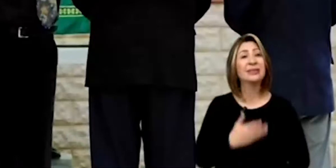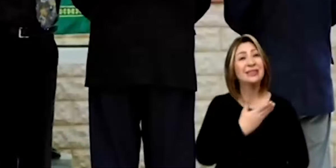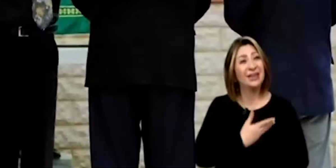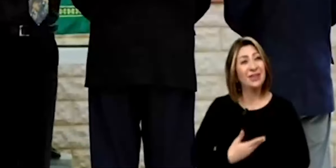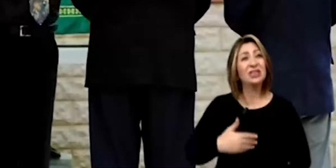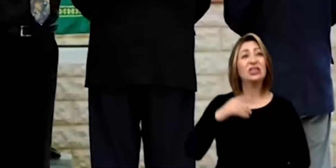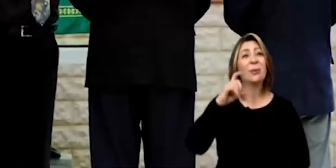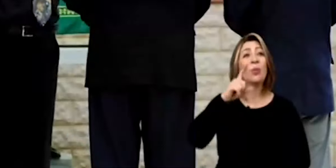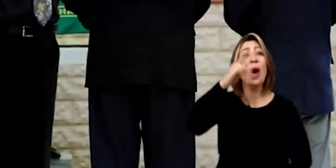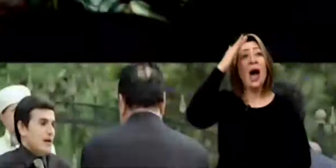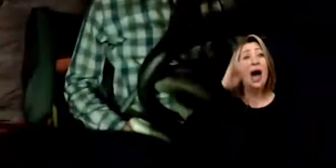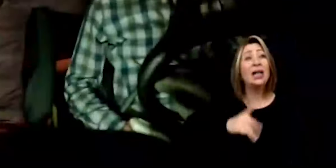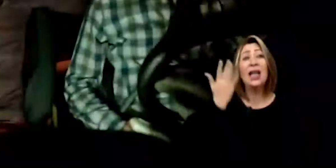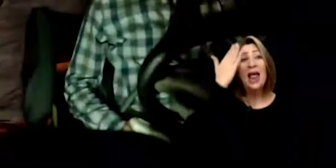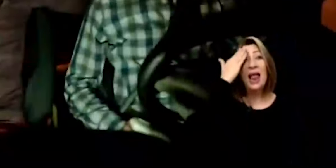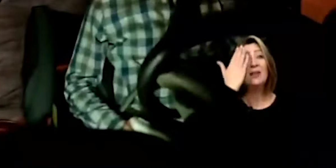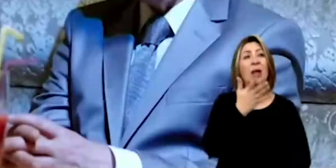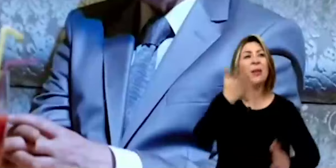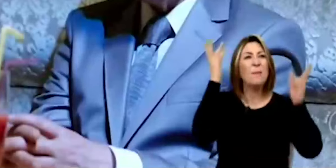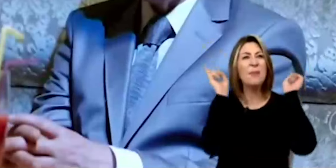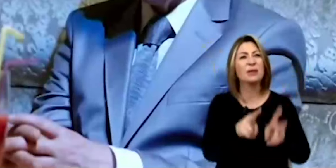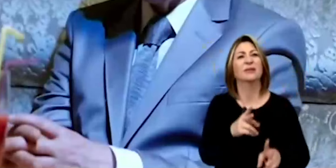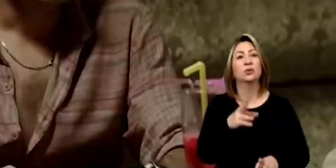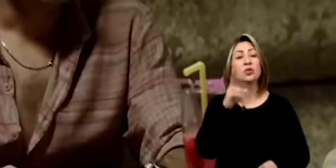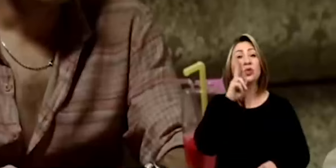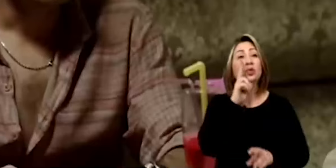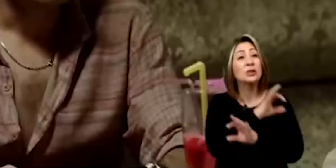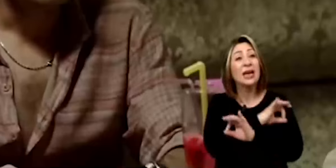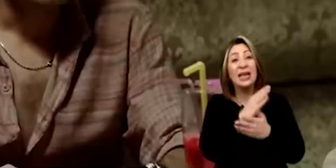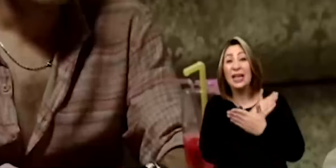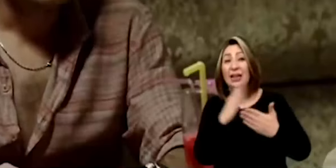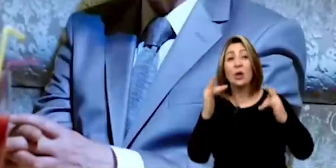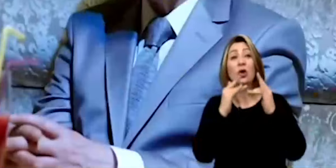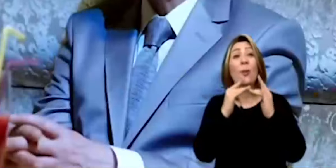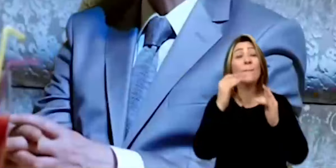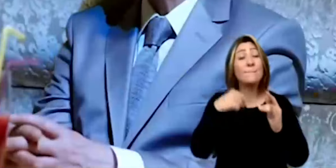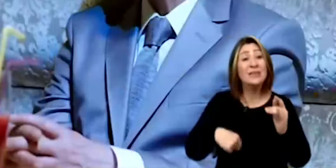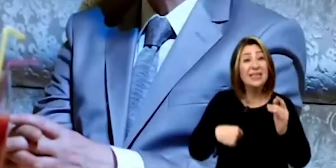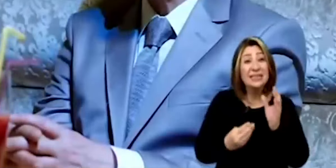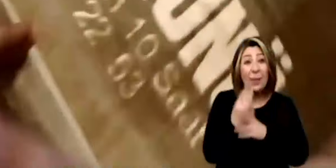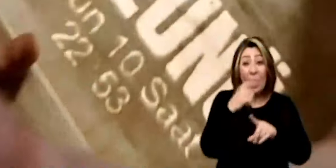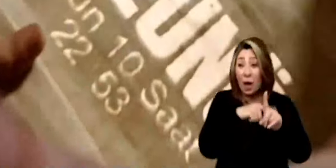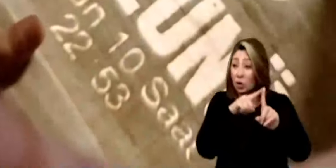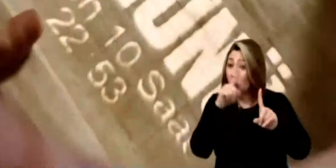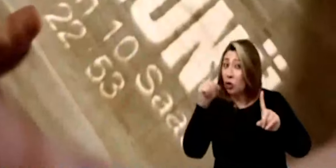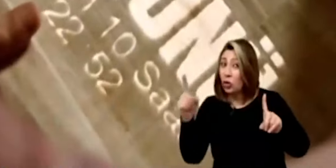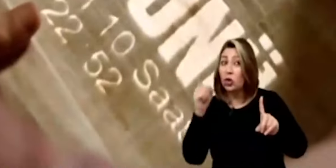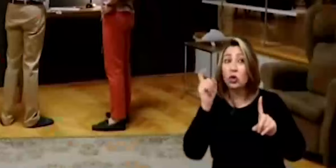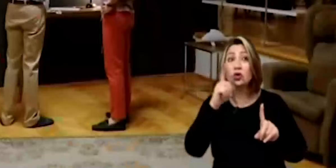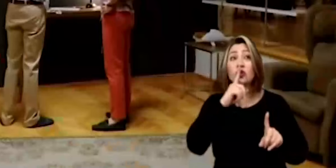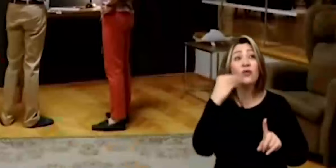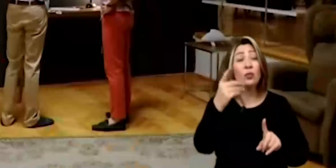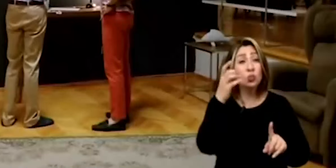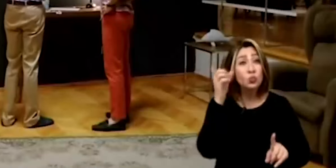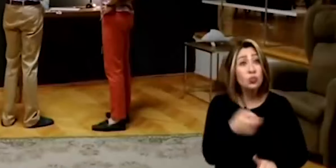cemaat, bu haklar niye helal edilmiyor acaba? Allah belanı versin. Sonsuza kadar Araf'ta kalmak istemiyorsan pazartesi sabahı 9'a kadar verdiğin sözü bul ve tut.